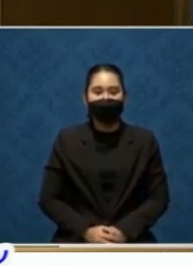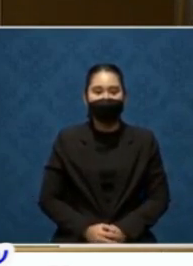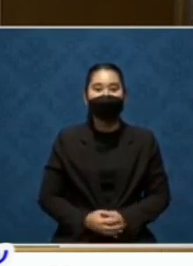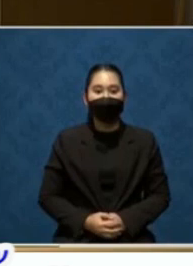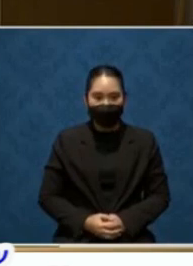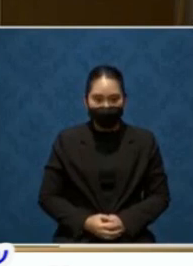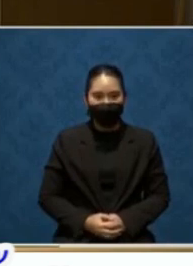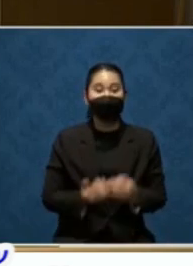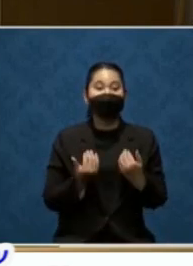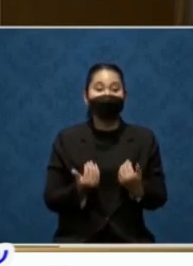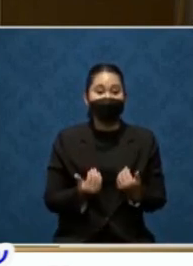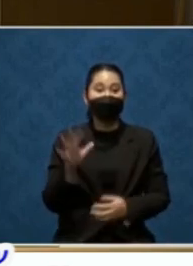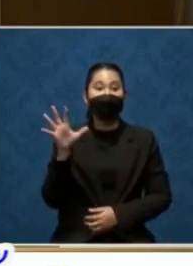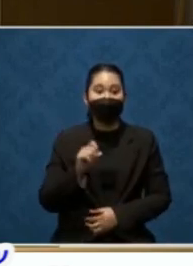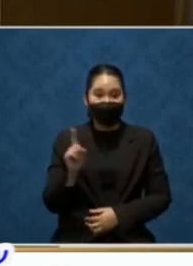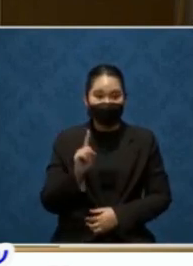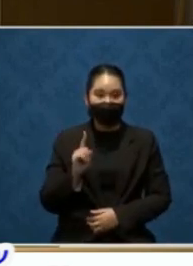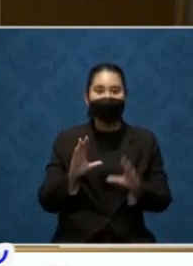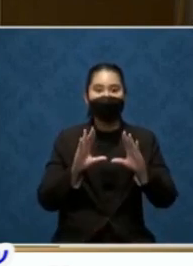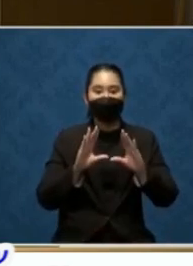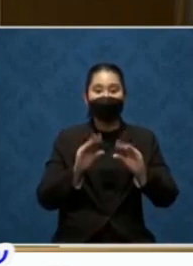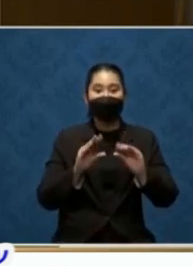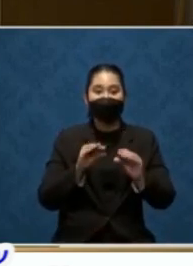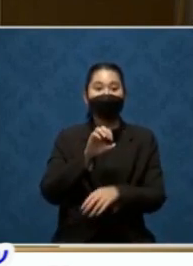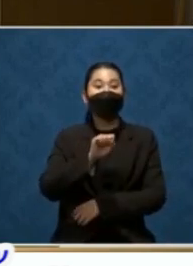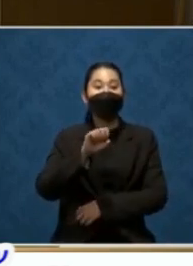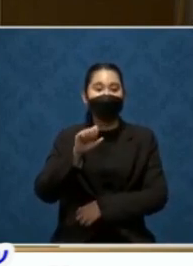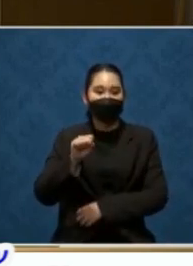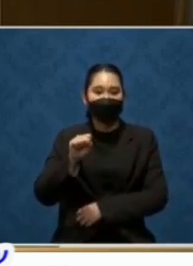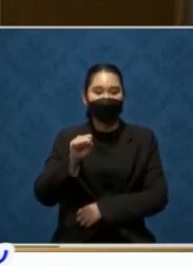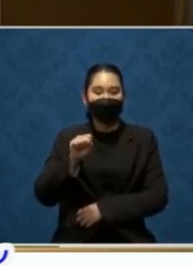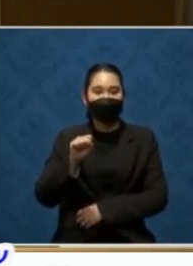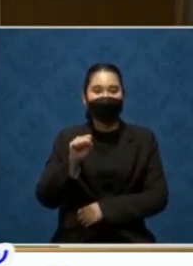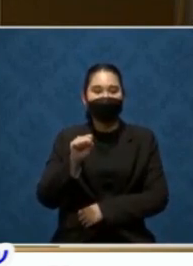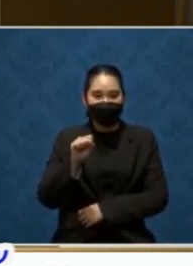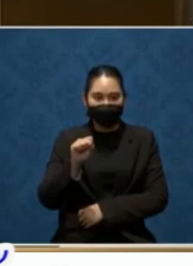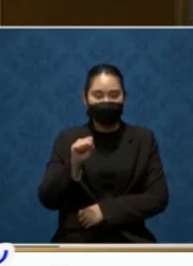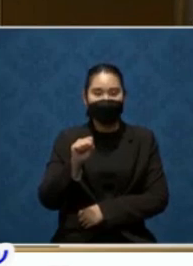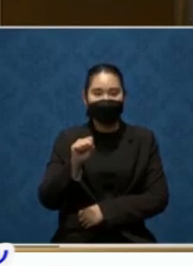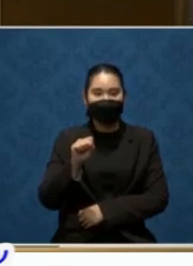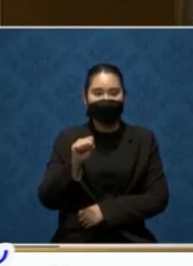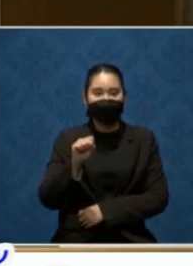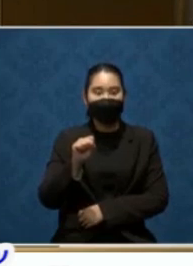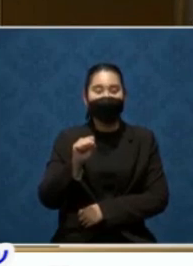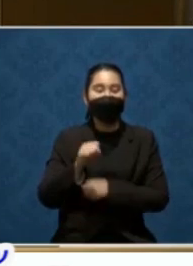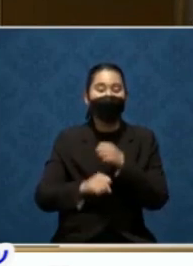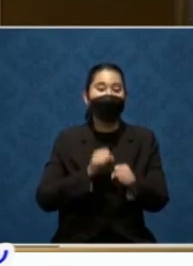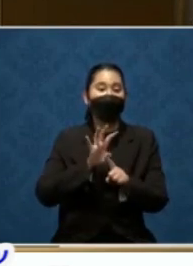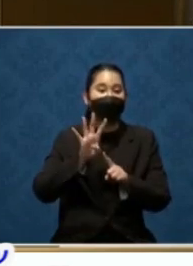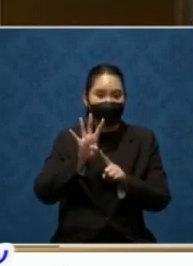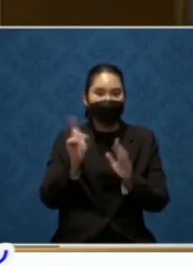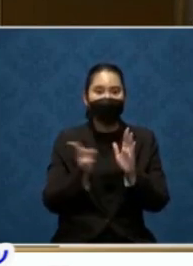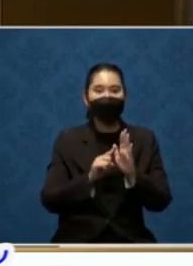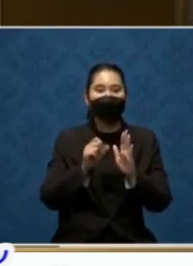เรื่องนี้มาจากการประชุมสภาผู้แทนราษฎรชุดที่25ปีที่4ครั้งที่